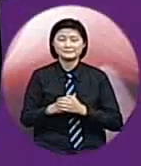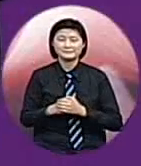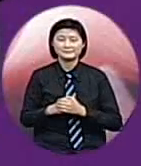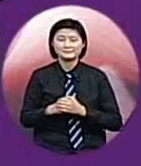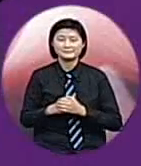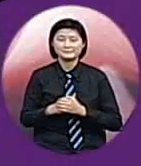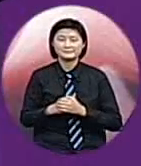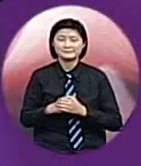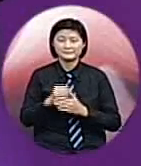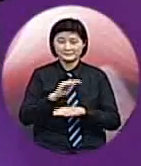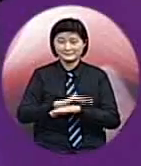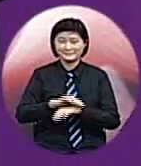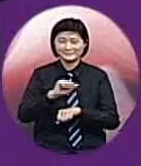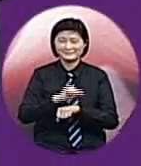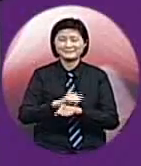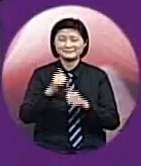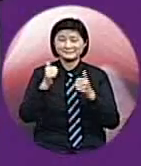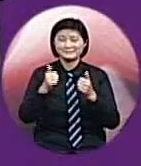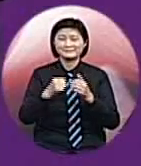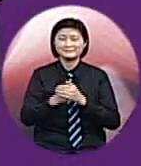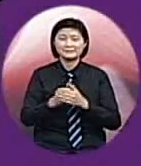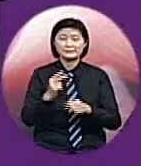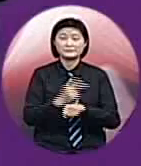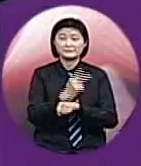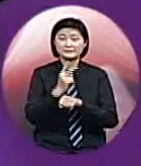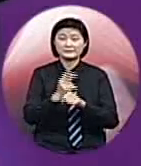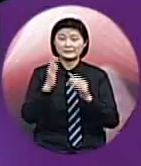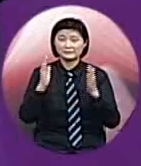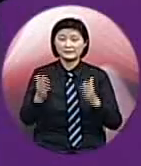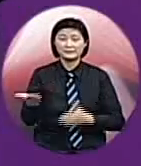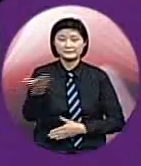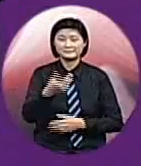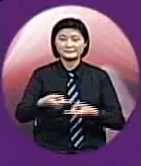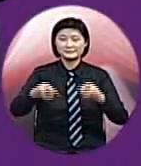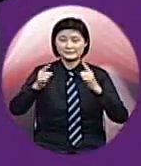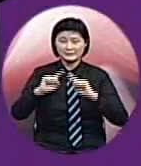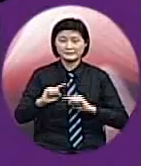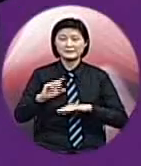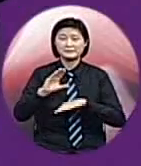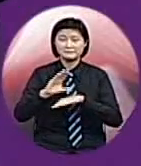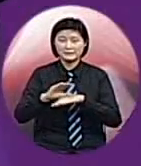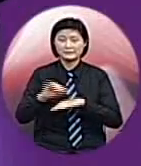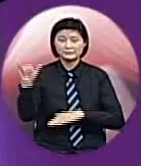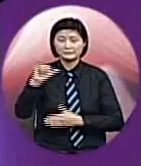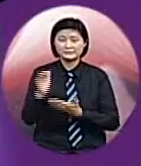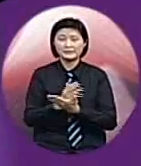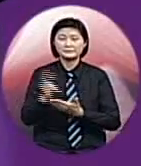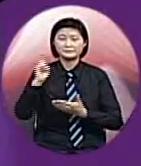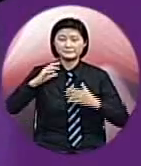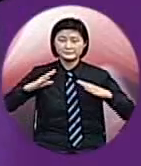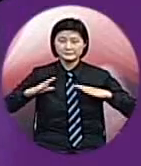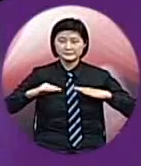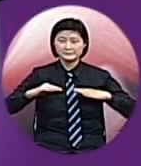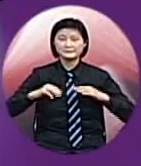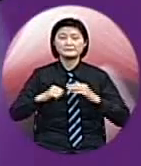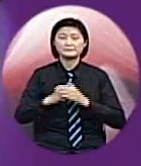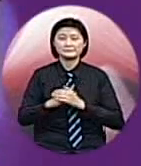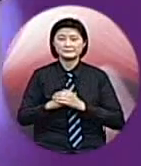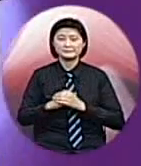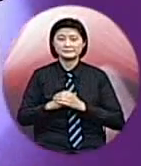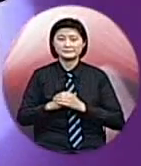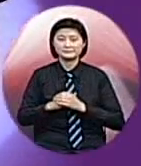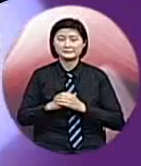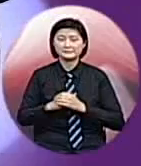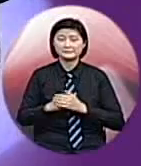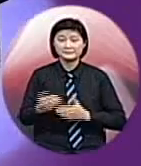네, 잘하셨습니다. 자, 100분간 여러분의 참여로 진행되는 방송 전국 나눔 노래자랑 하고